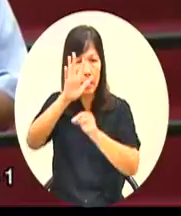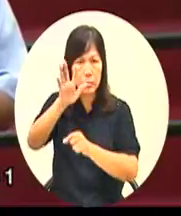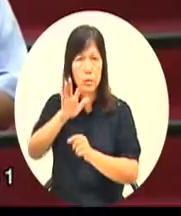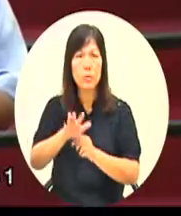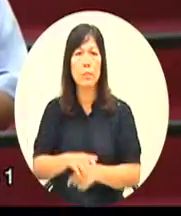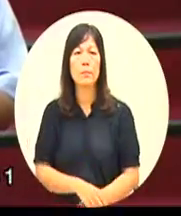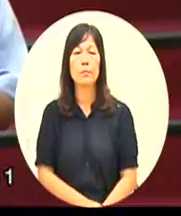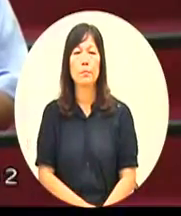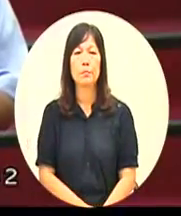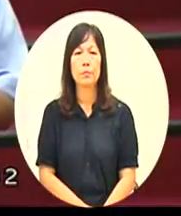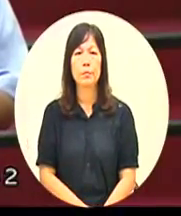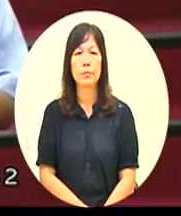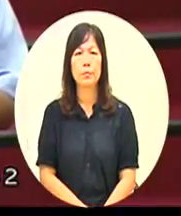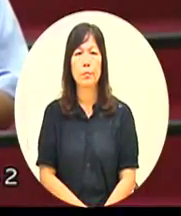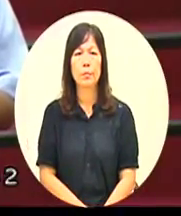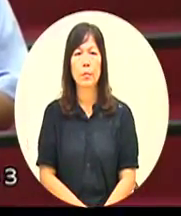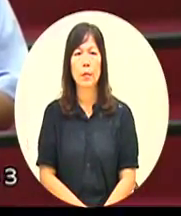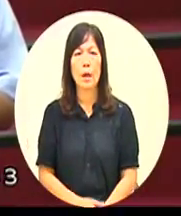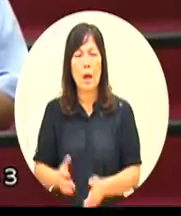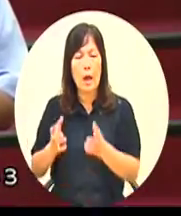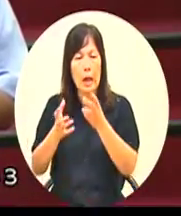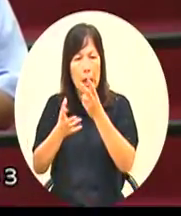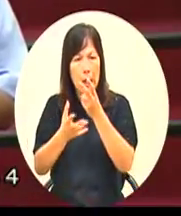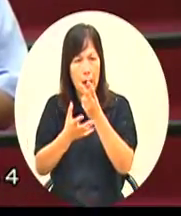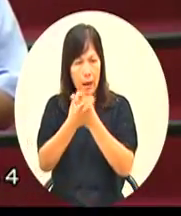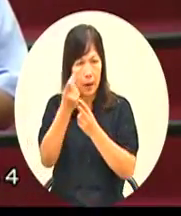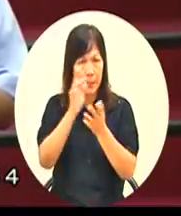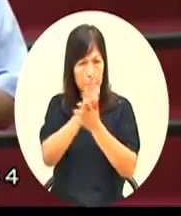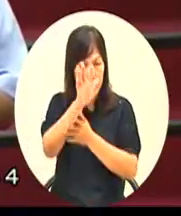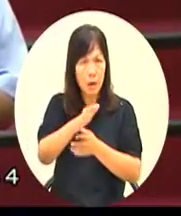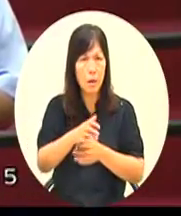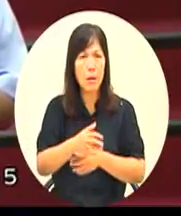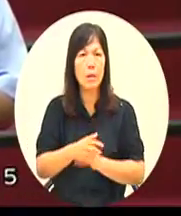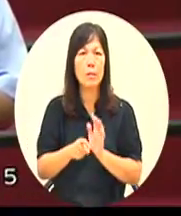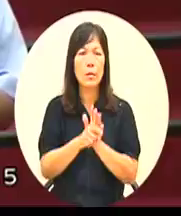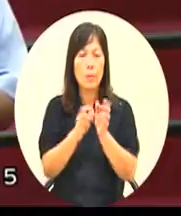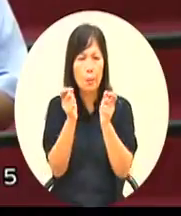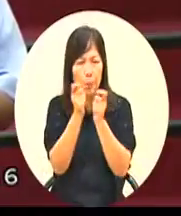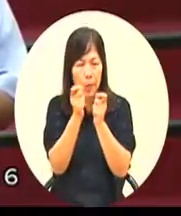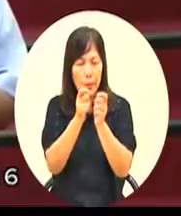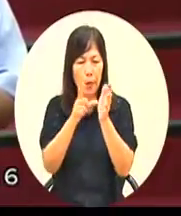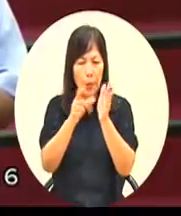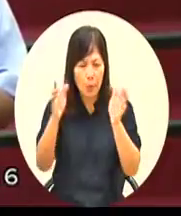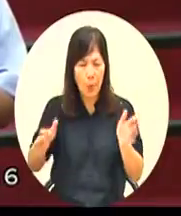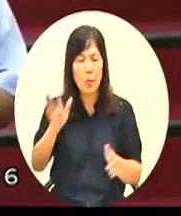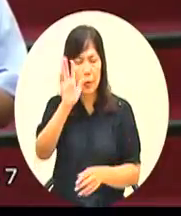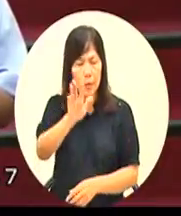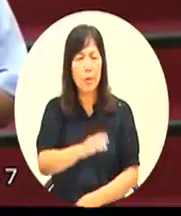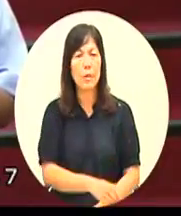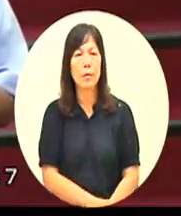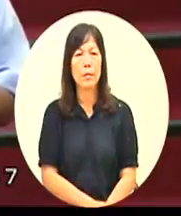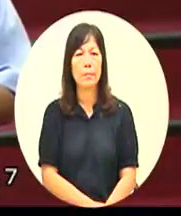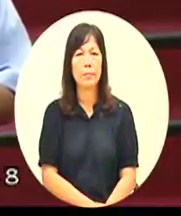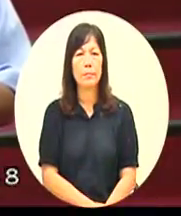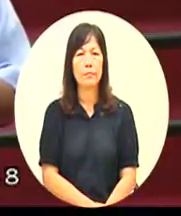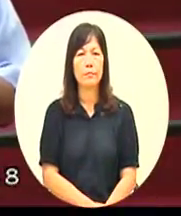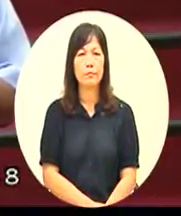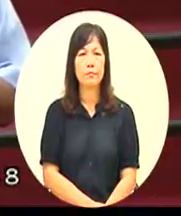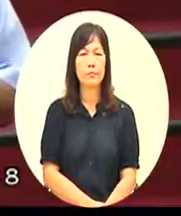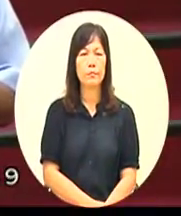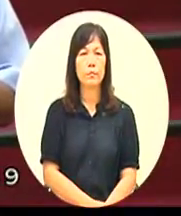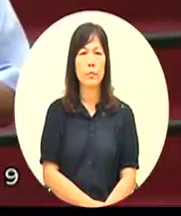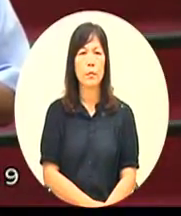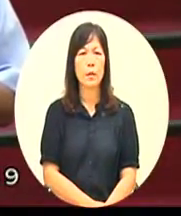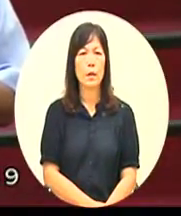那么合并后也将近一段时间了。因为